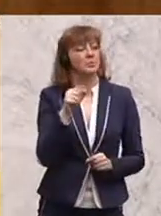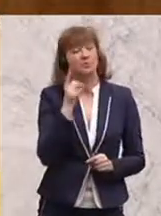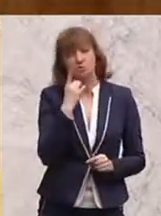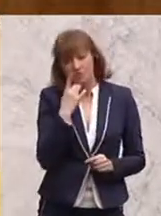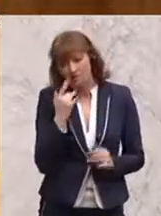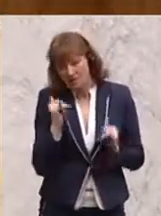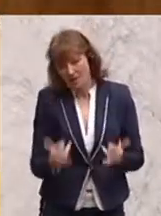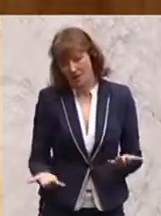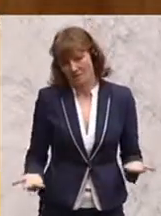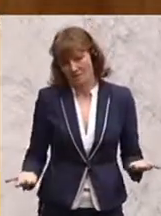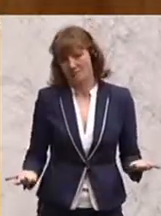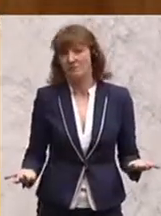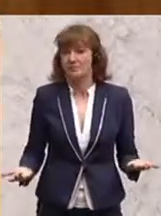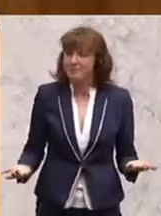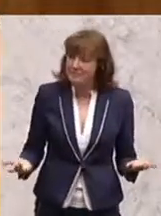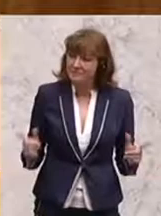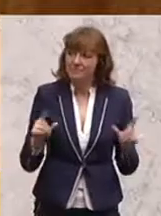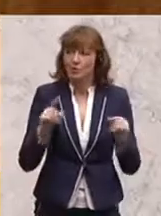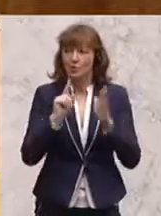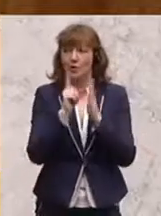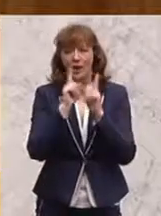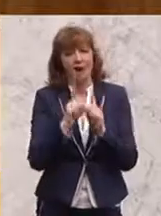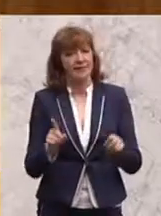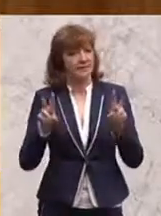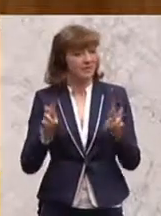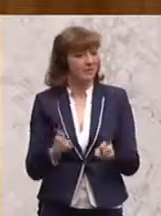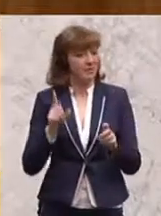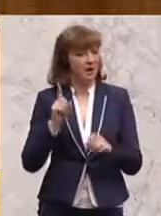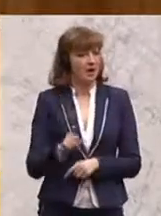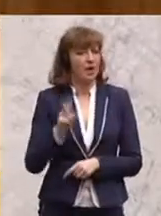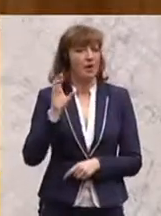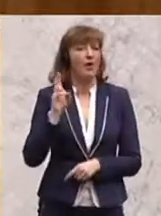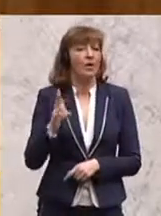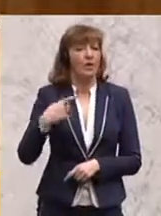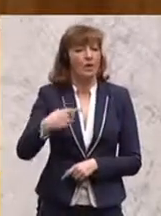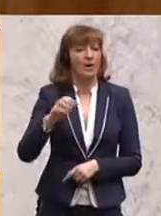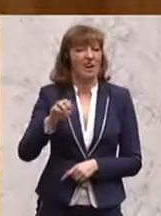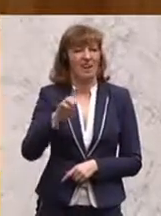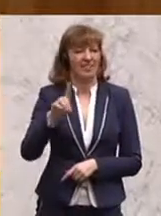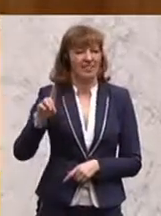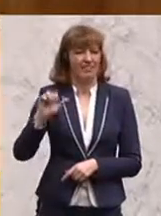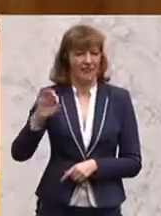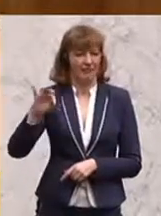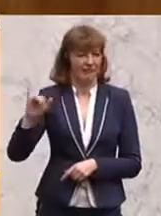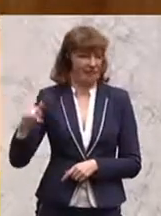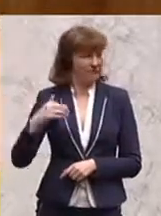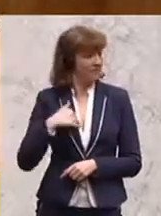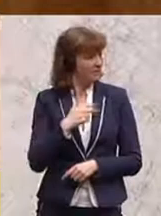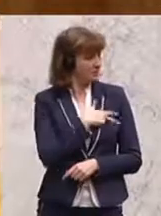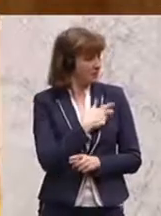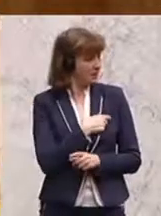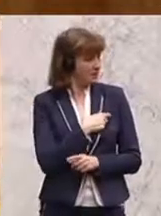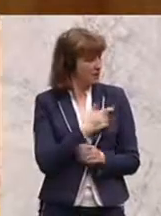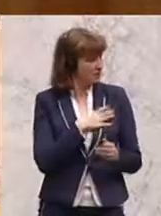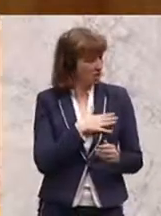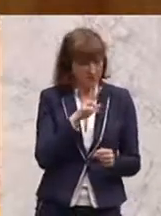natürlich absolut. Und dann noch etwas anderes. Auch Gaddafi war eine sozialistische Partei und bei Ihnen gerne gesehen. Auf einmal